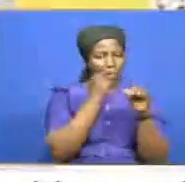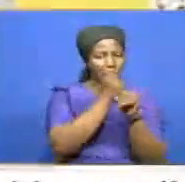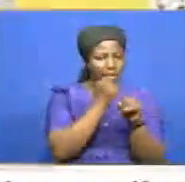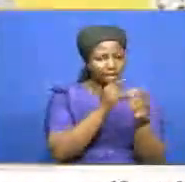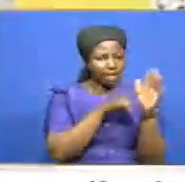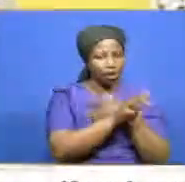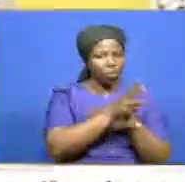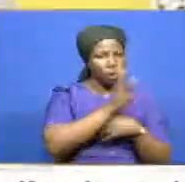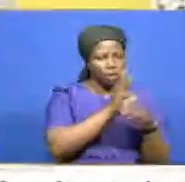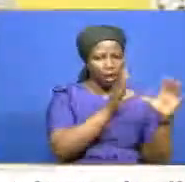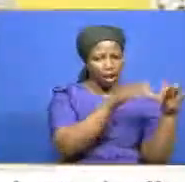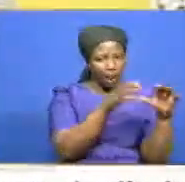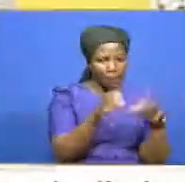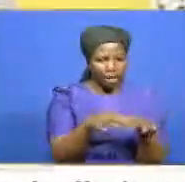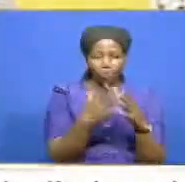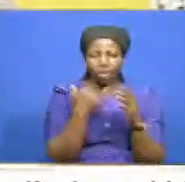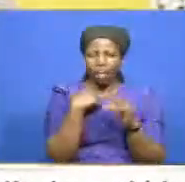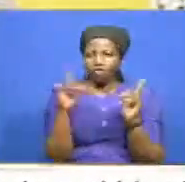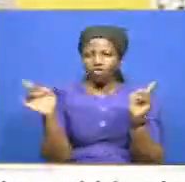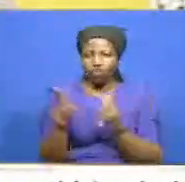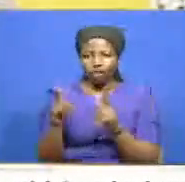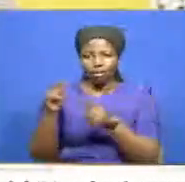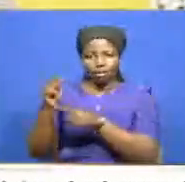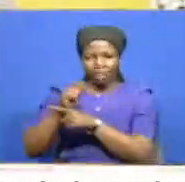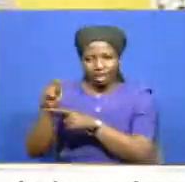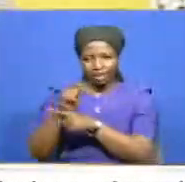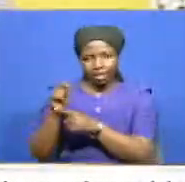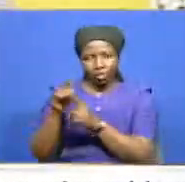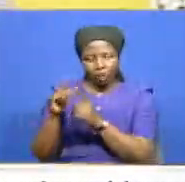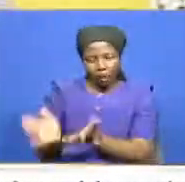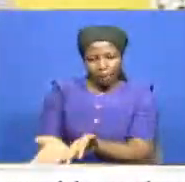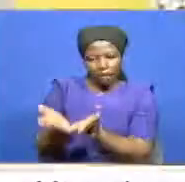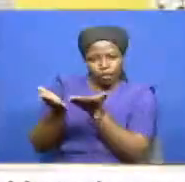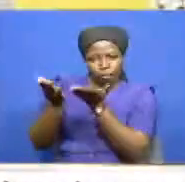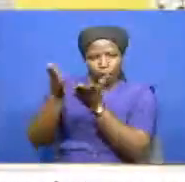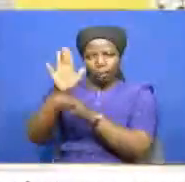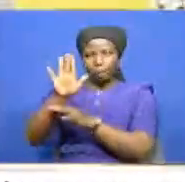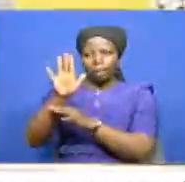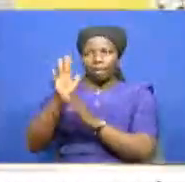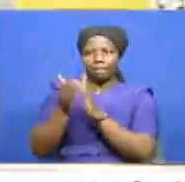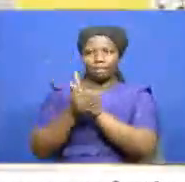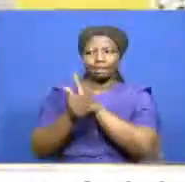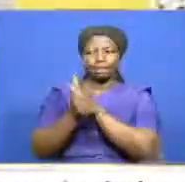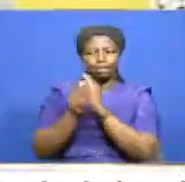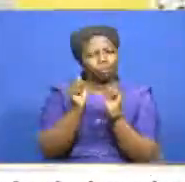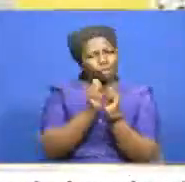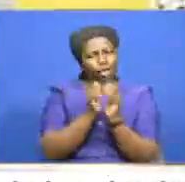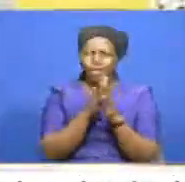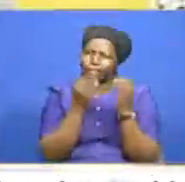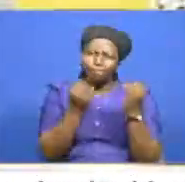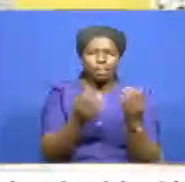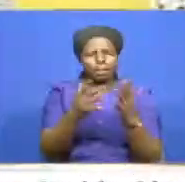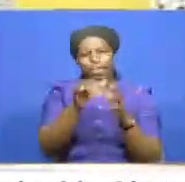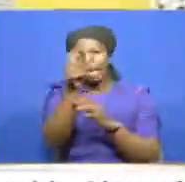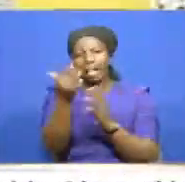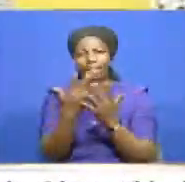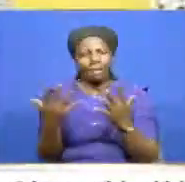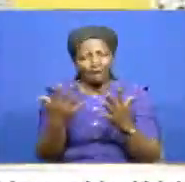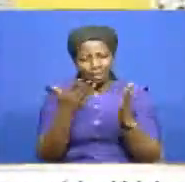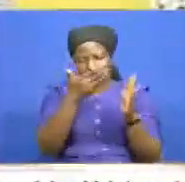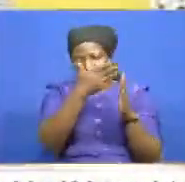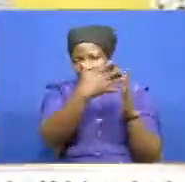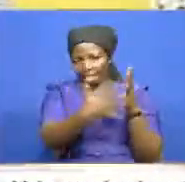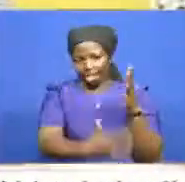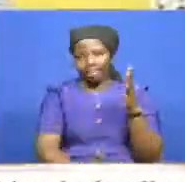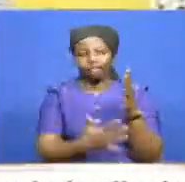maji, short courses to upgrade their skills, na mambo mengi tuko na pia mingi sana hapo.